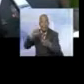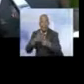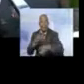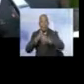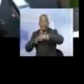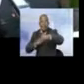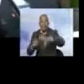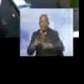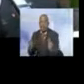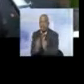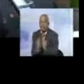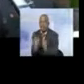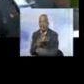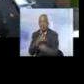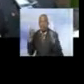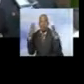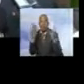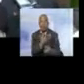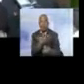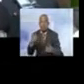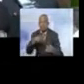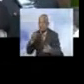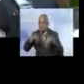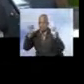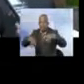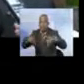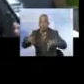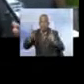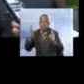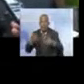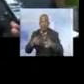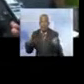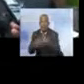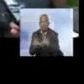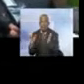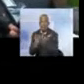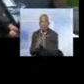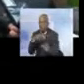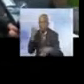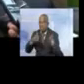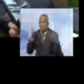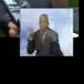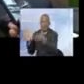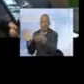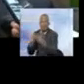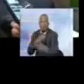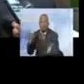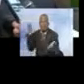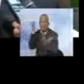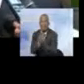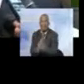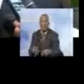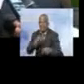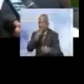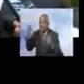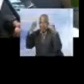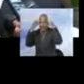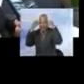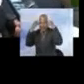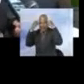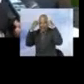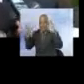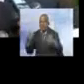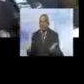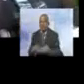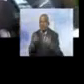données qui devrait permettre de faire en sorte que même ceux qui perdent leur carte n'aient pas de souci à se faire. Parce qu'il